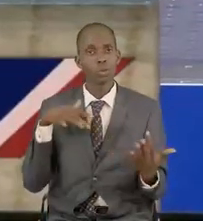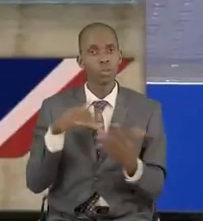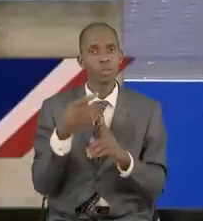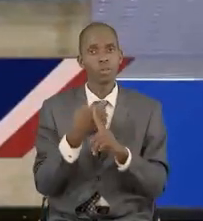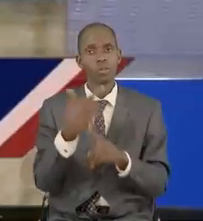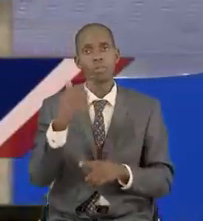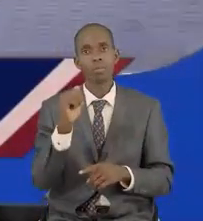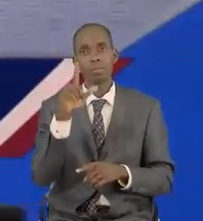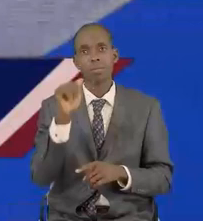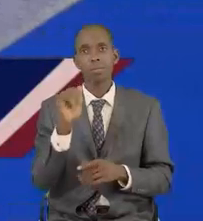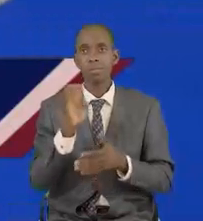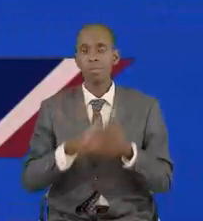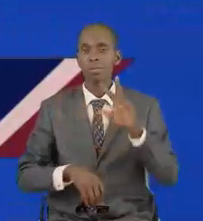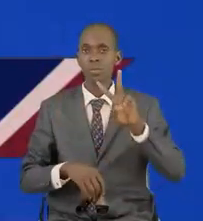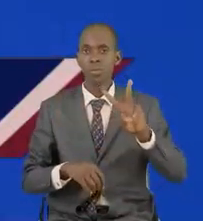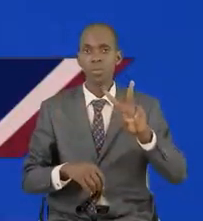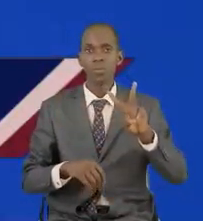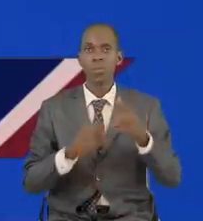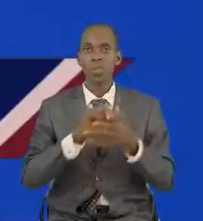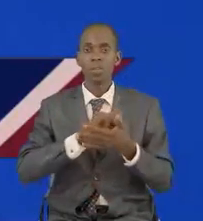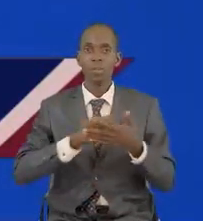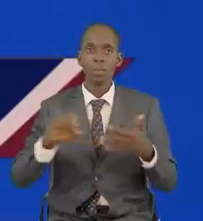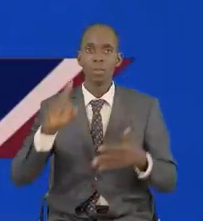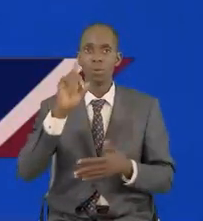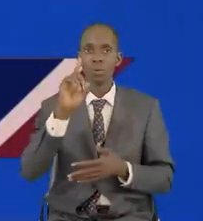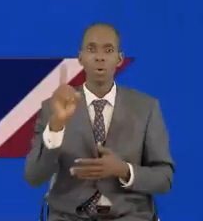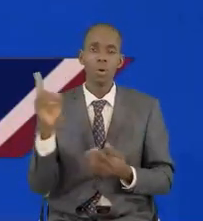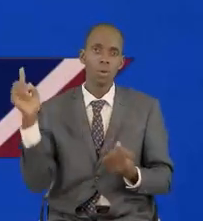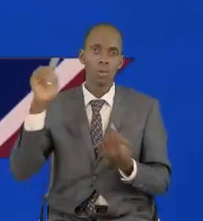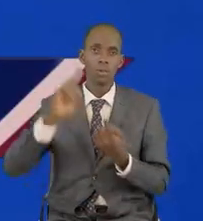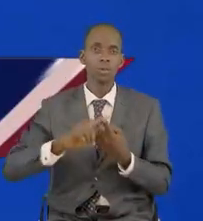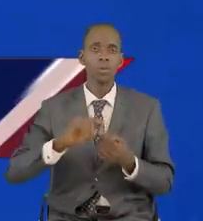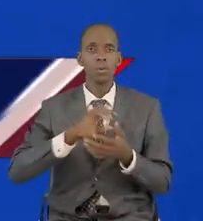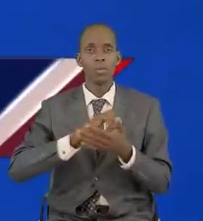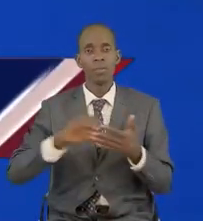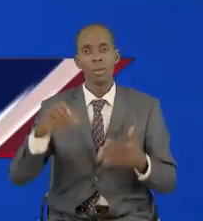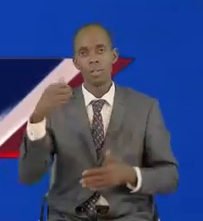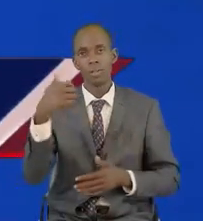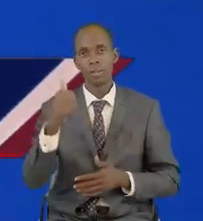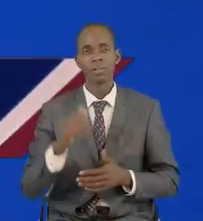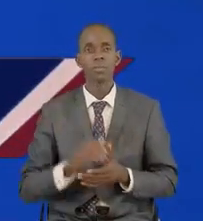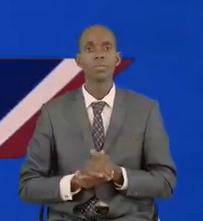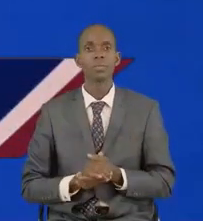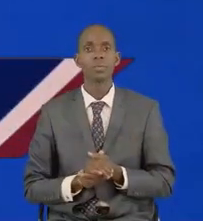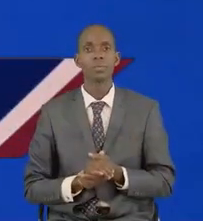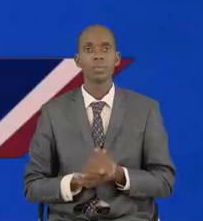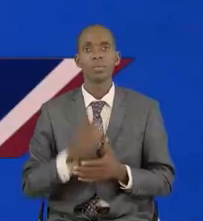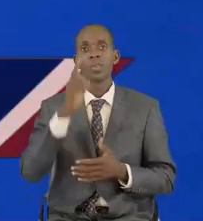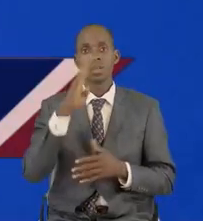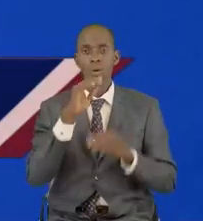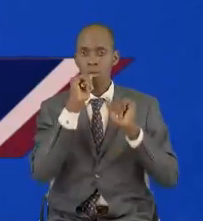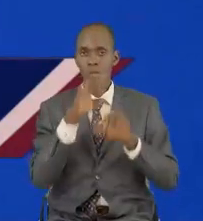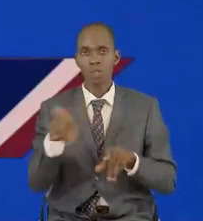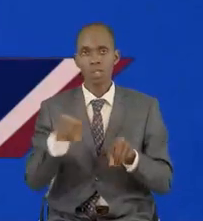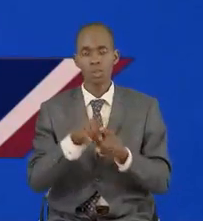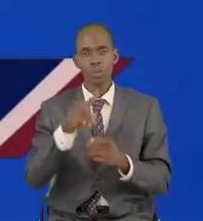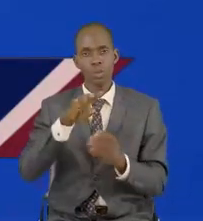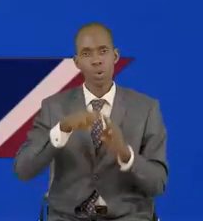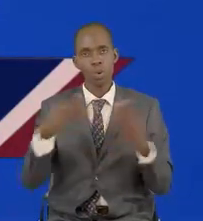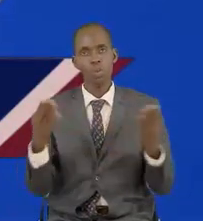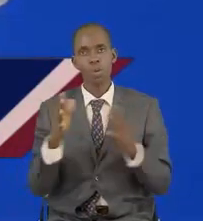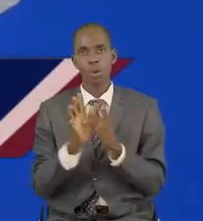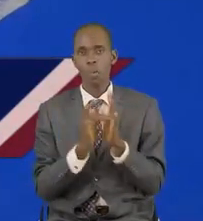Galak chapitre 2 nous étudions du verset 1 jusqu'au verset 10 que le Seigneur vous bénisse